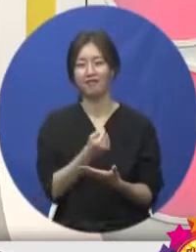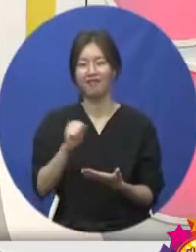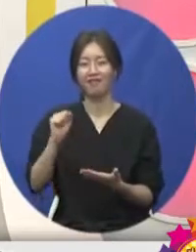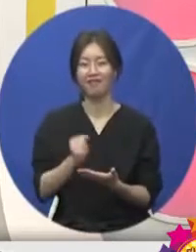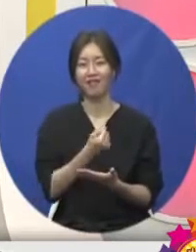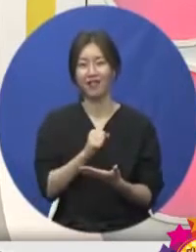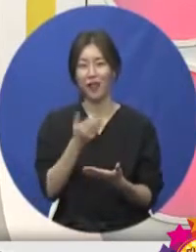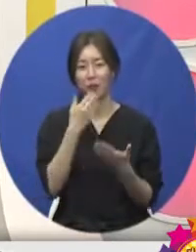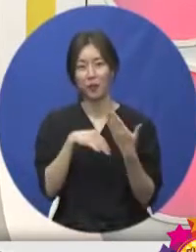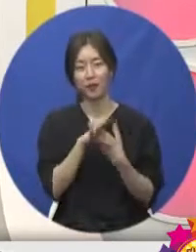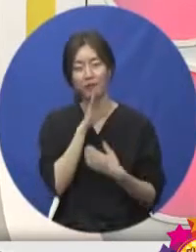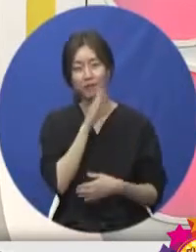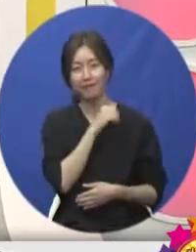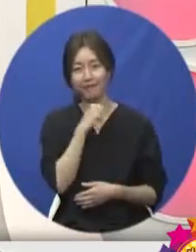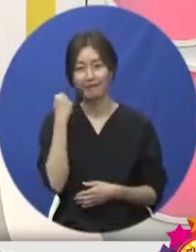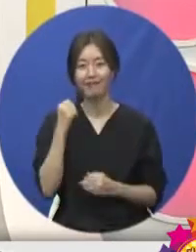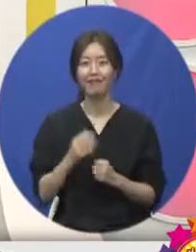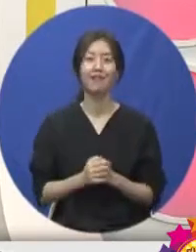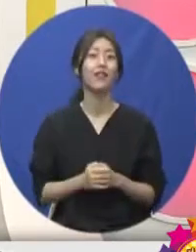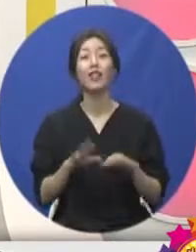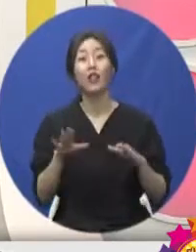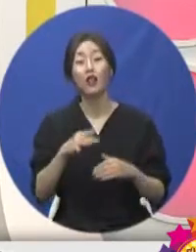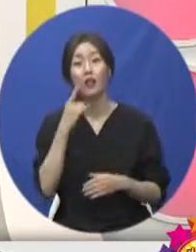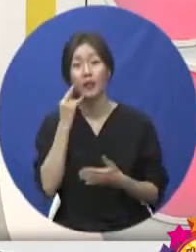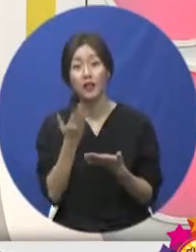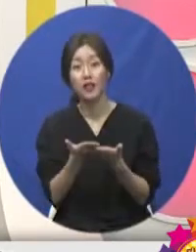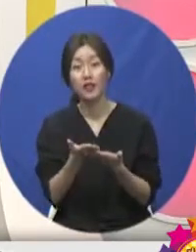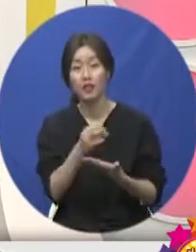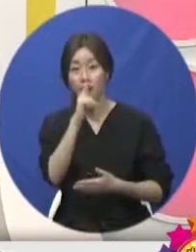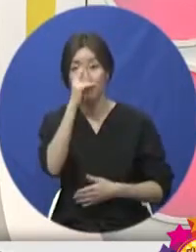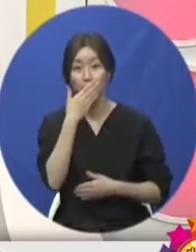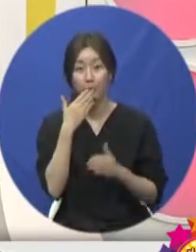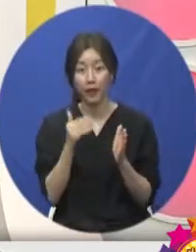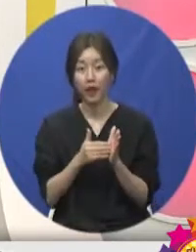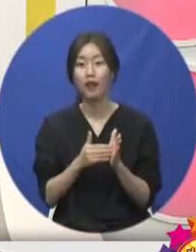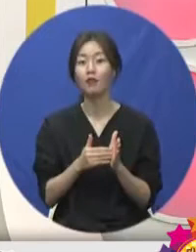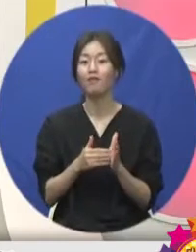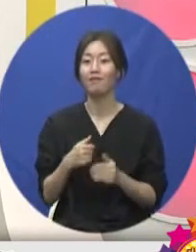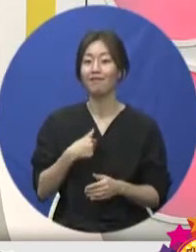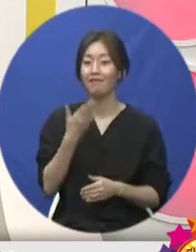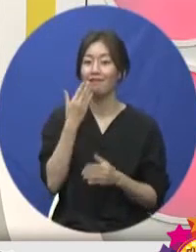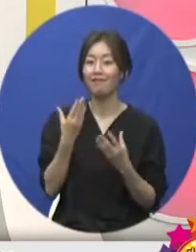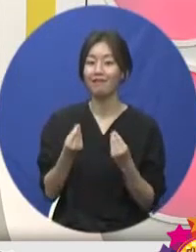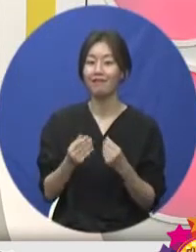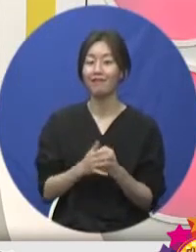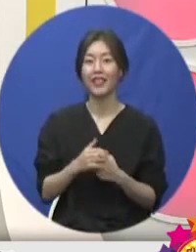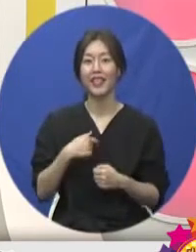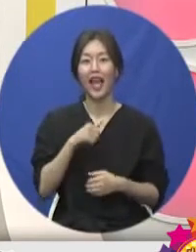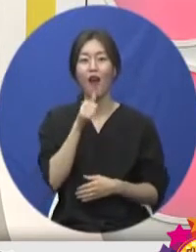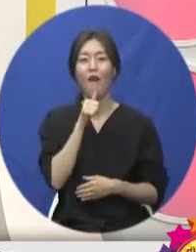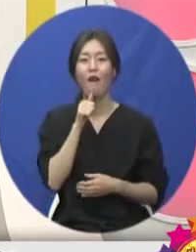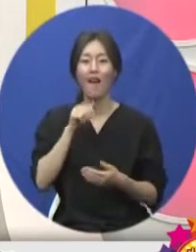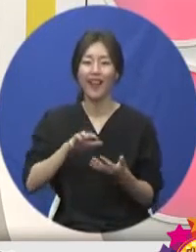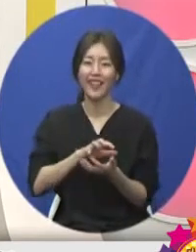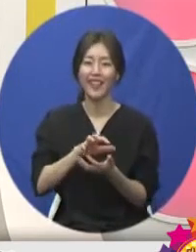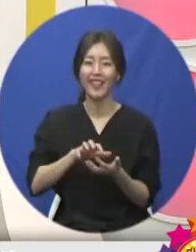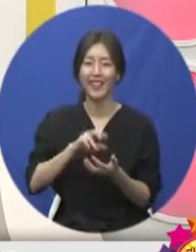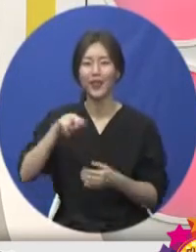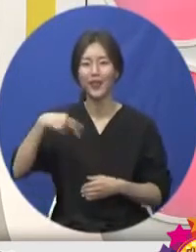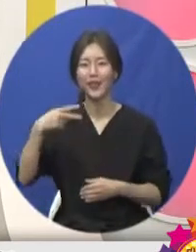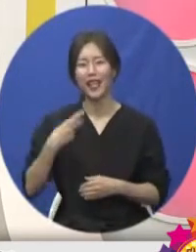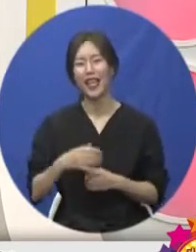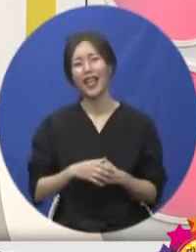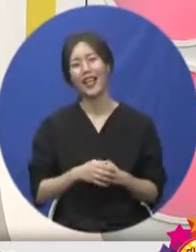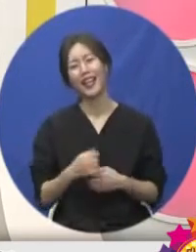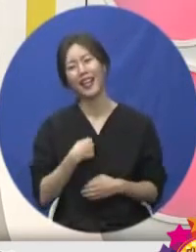비벼서 고추장이라. 그러면 오늘 네. 유광수 어머님은 점심은 맛있게 드셨어요? 네, 저는 콩과라서 콩국수 해 먹었어요. 콩국수 나도